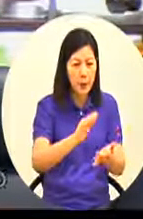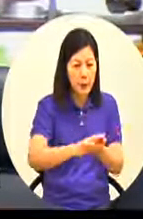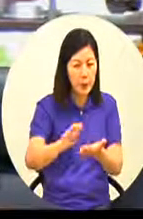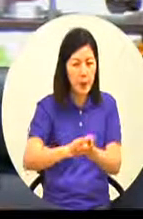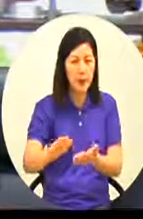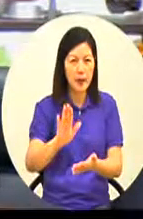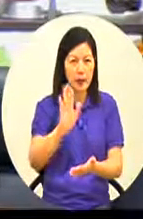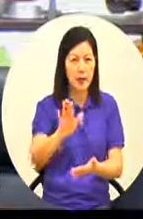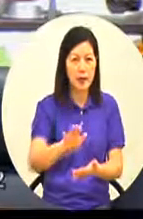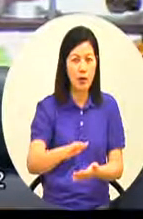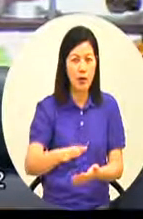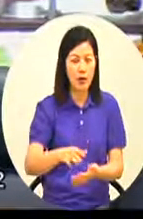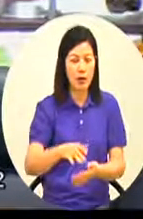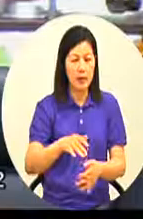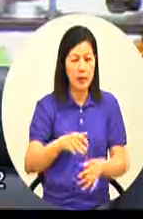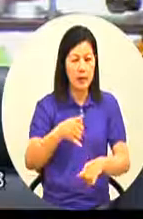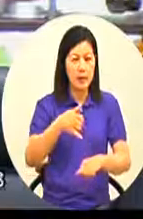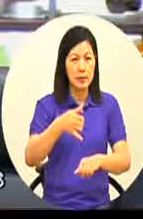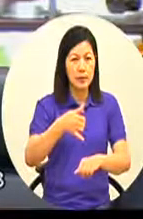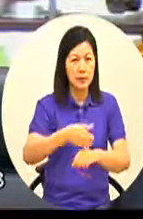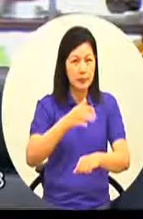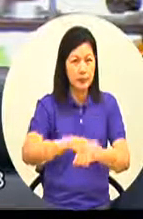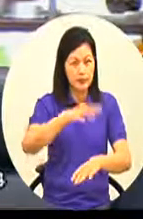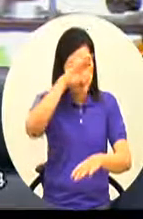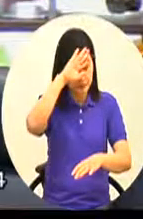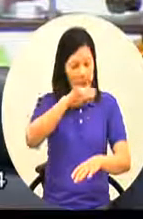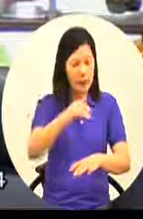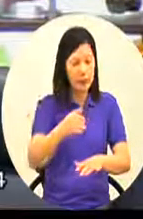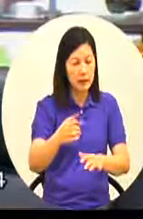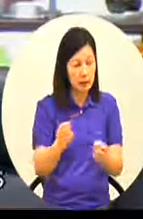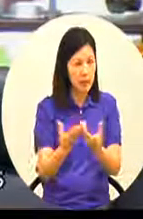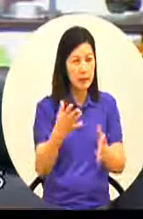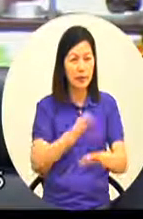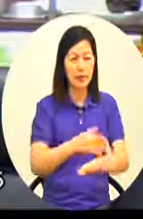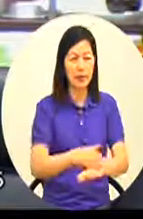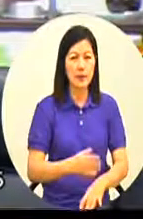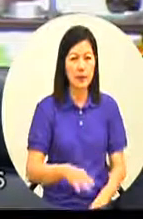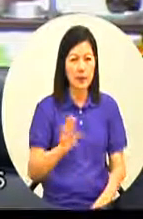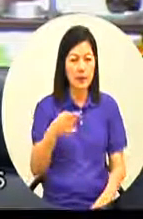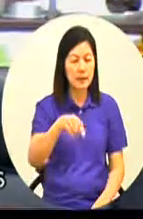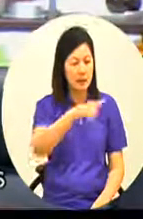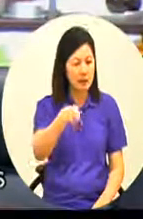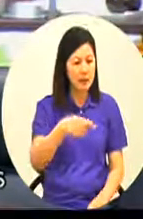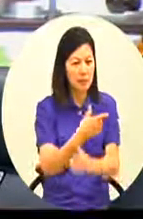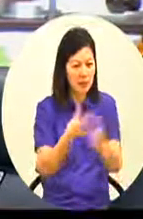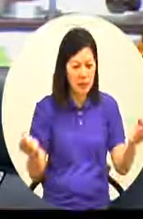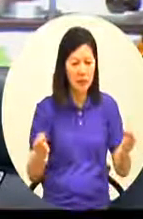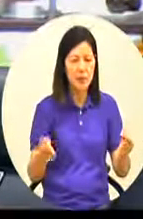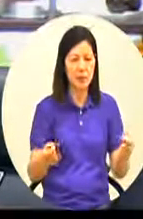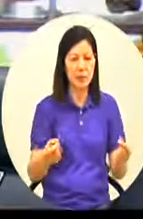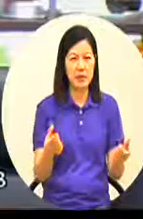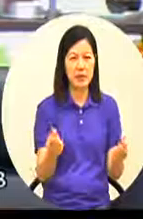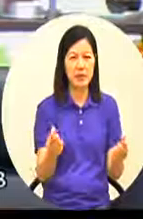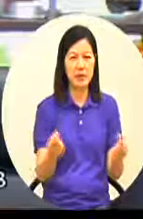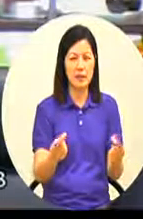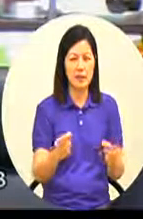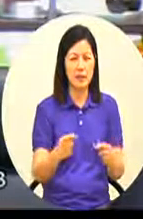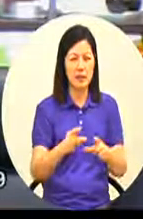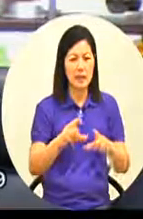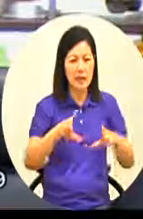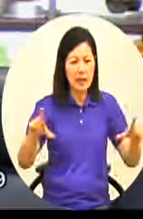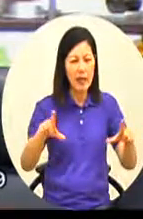个登革热的一个产生。可是啊，你们一例就是说，同样的，不管大小里，